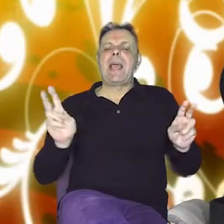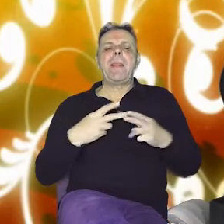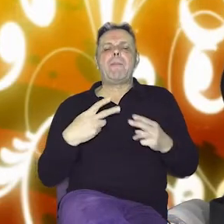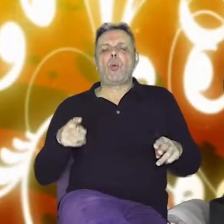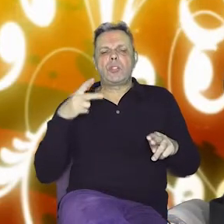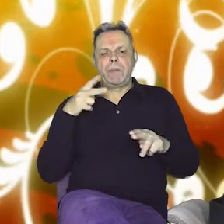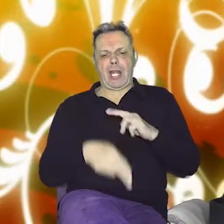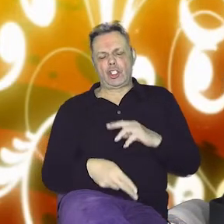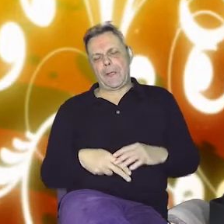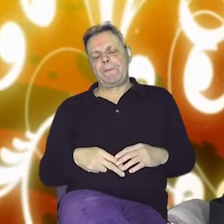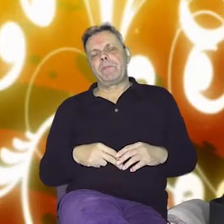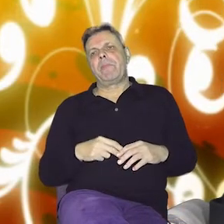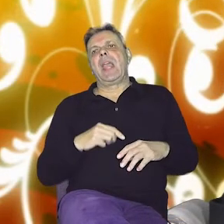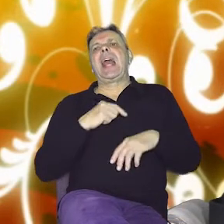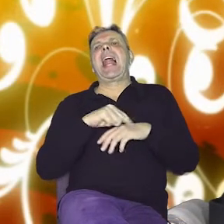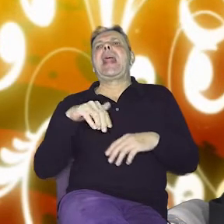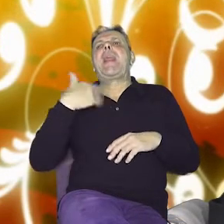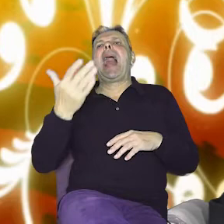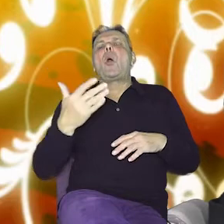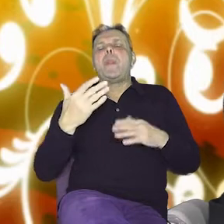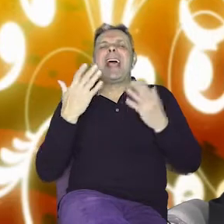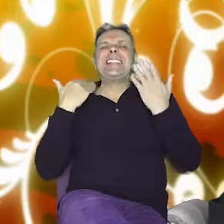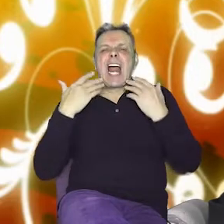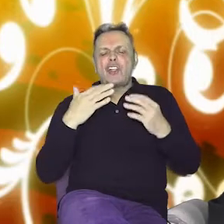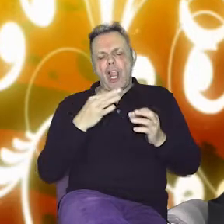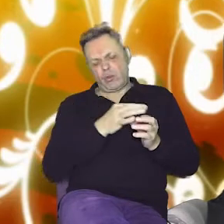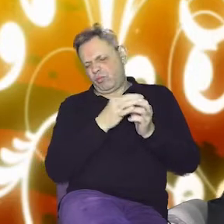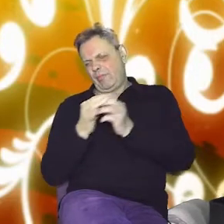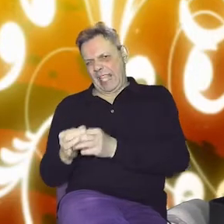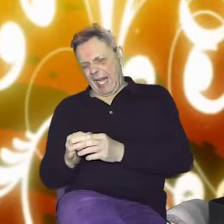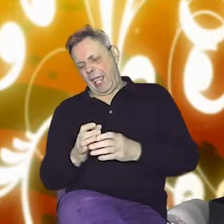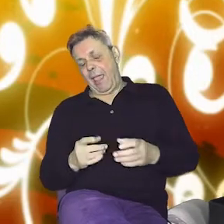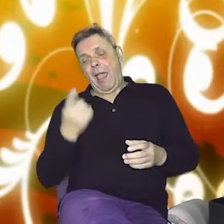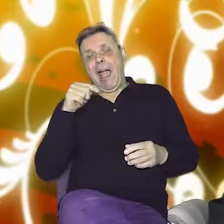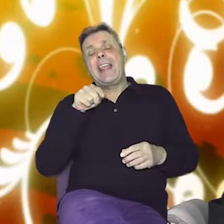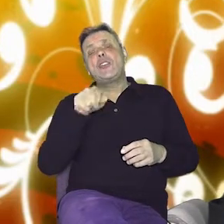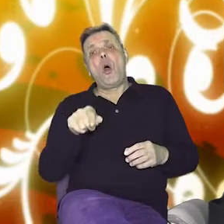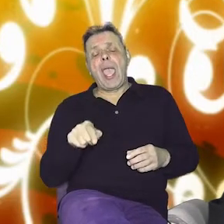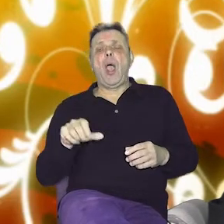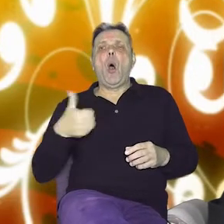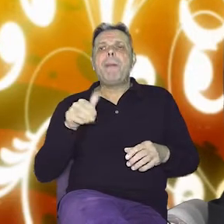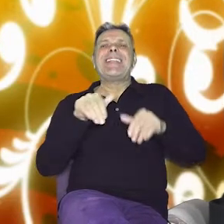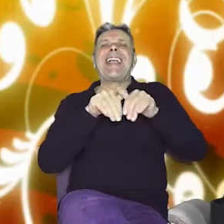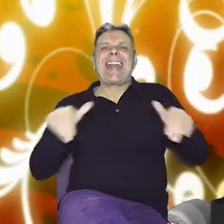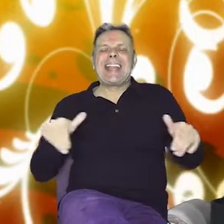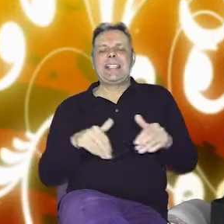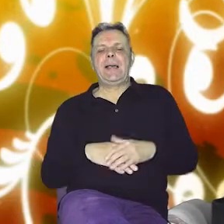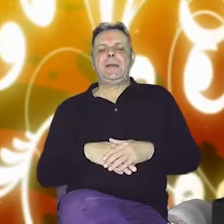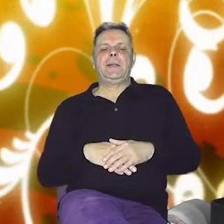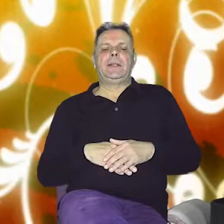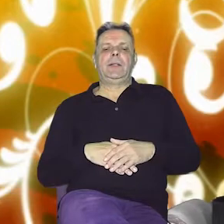mogu spriječiti. Rane nakon zračenja su dosta učestale, jel? Ali to je ona, opet ona granica,